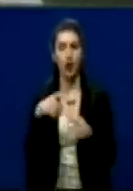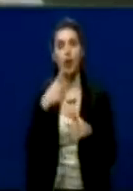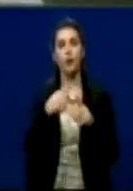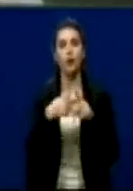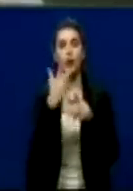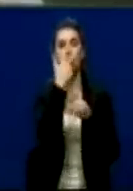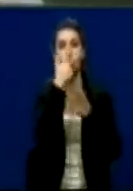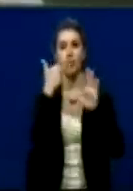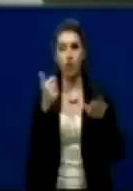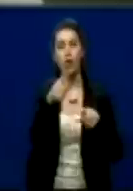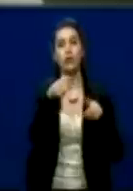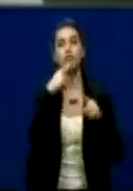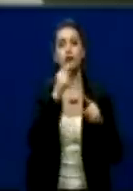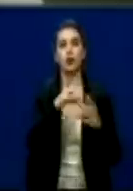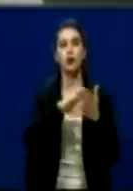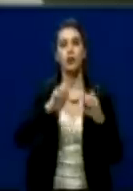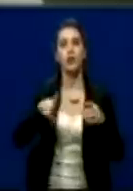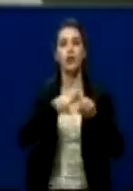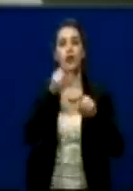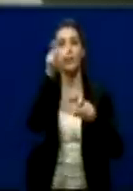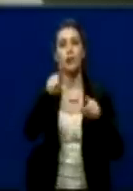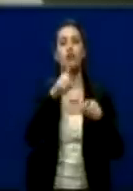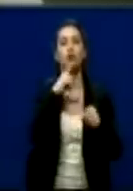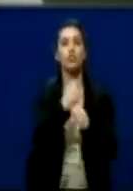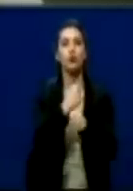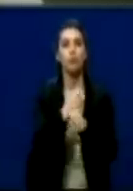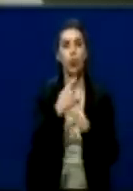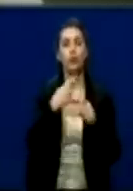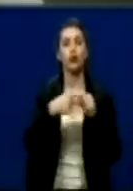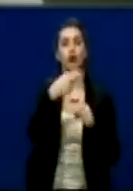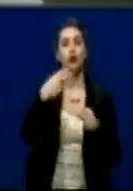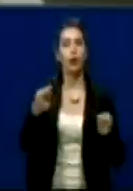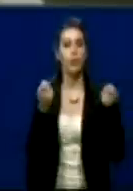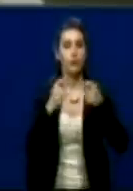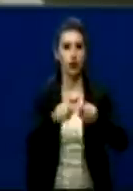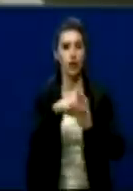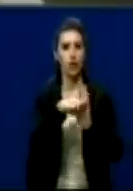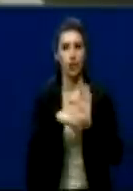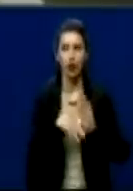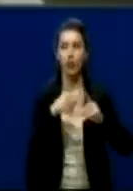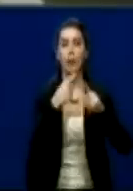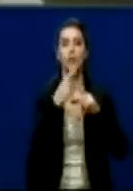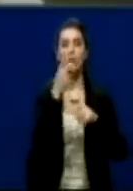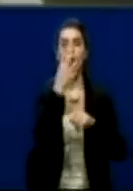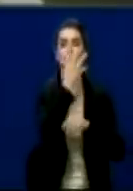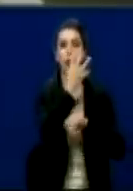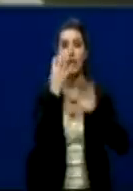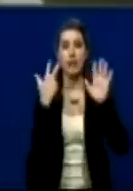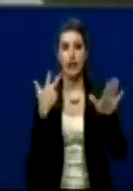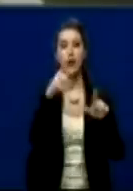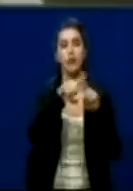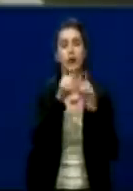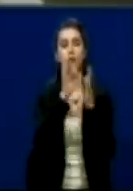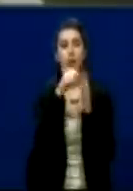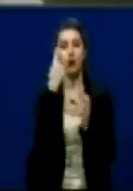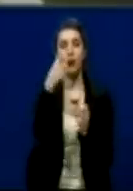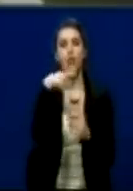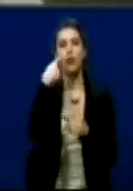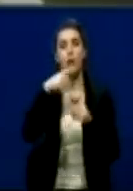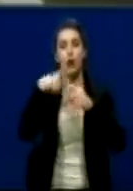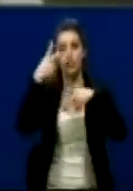ku parashihet heqja e lirisë së avokatit dhe bastisja e zyrës së tij, por edhe tek neni 48 paragrafi 1 ku flitet për mbikëqyrjen